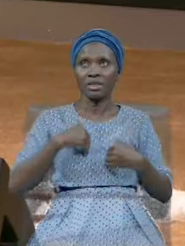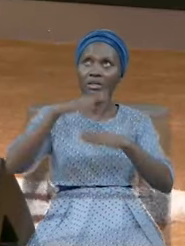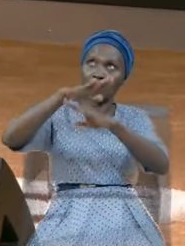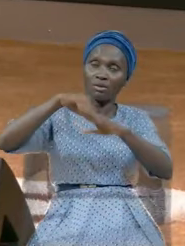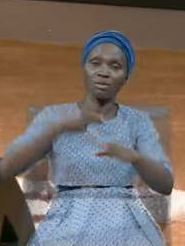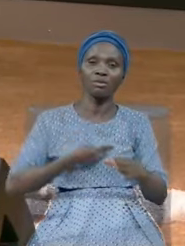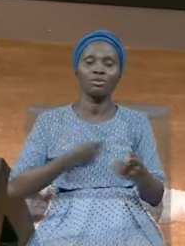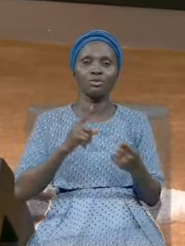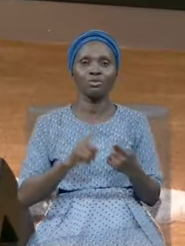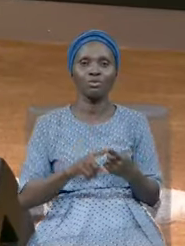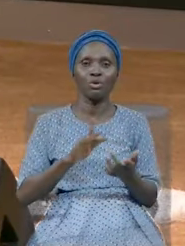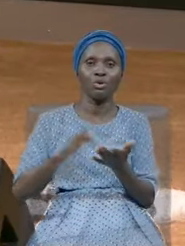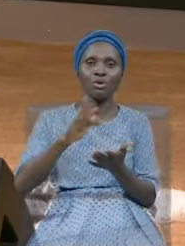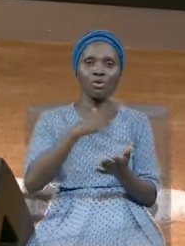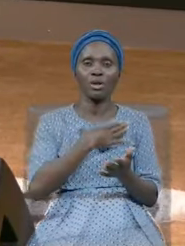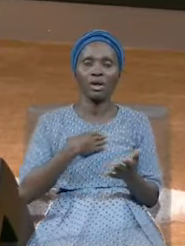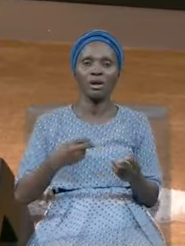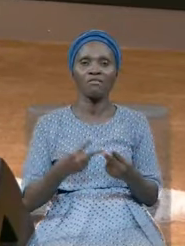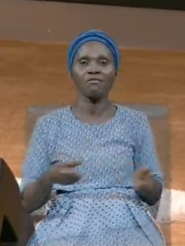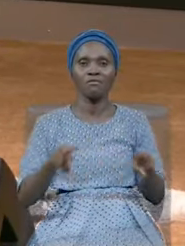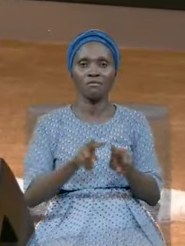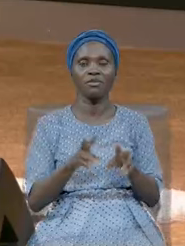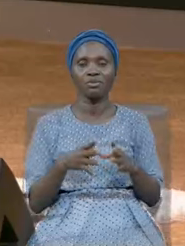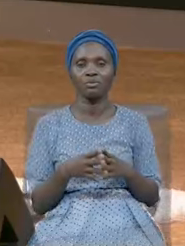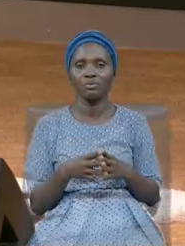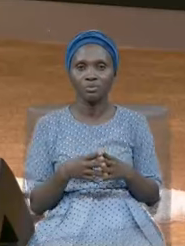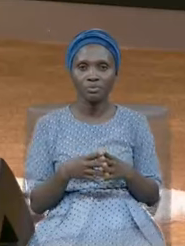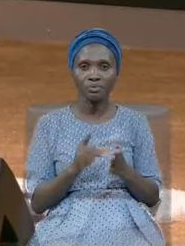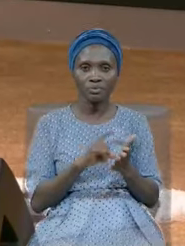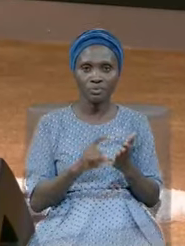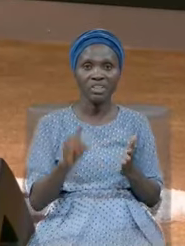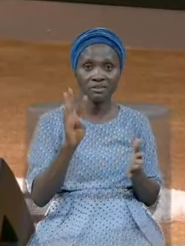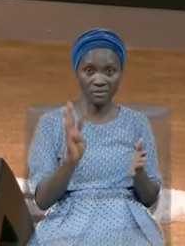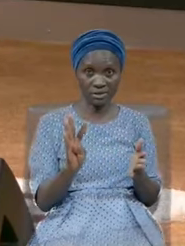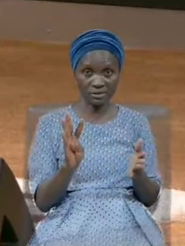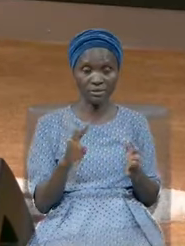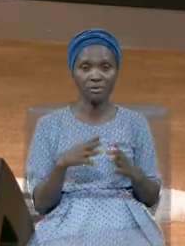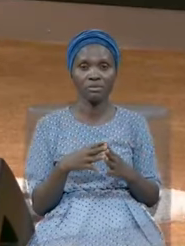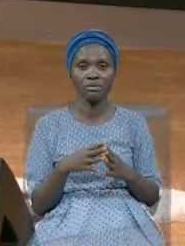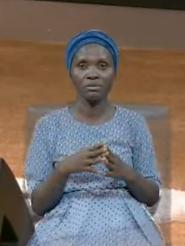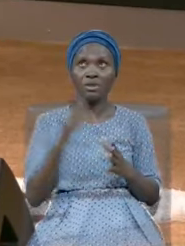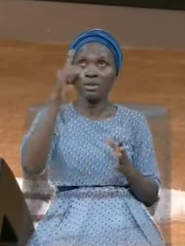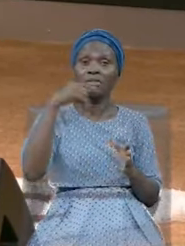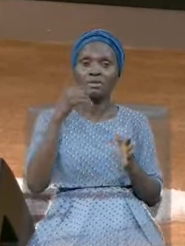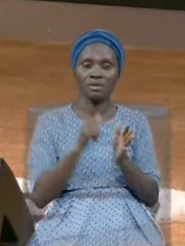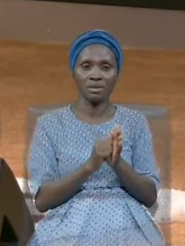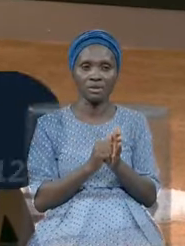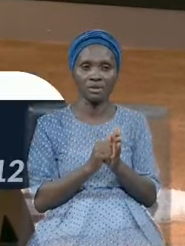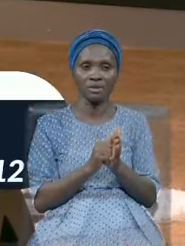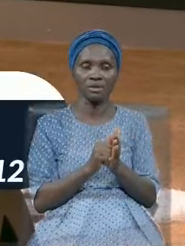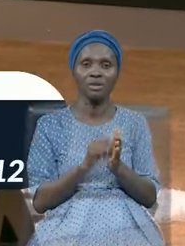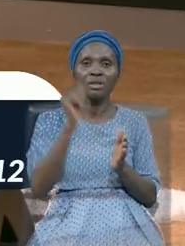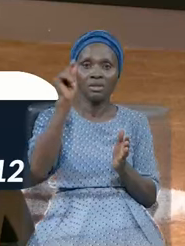connaissance de celui qui nous a appelé par sa propre gloire et par sa vertu le verset 4 dit